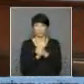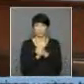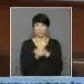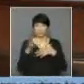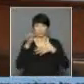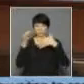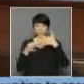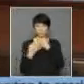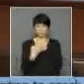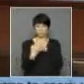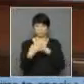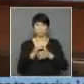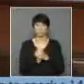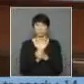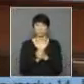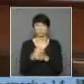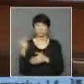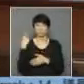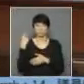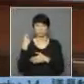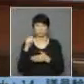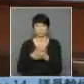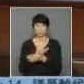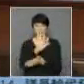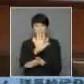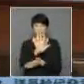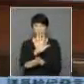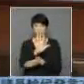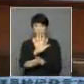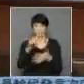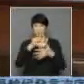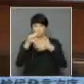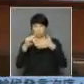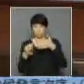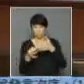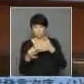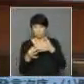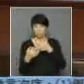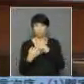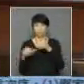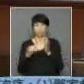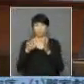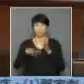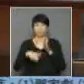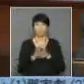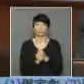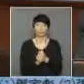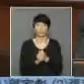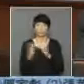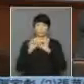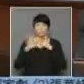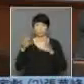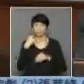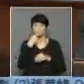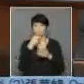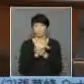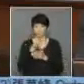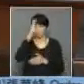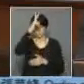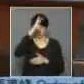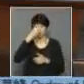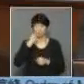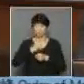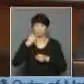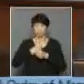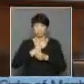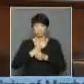位，是近年五年來排名最低的。報告亦都說政府的效能